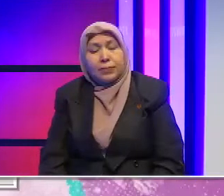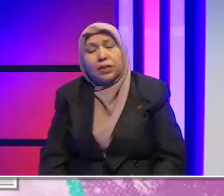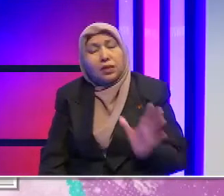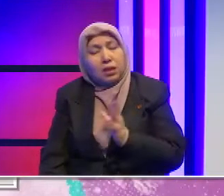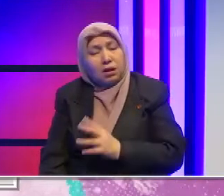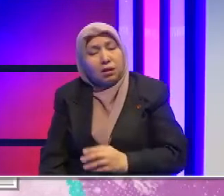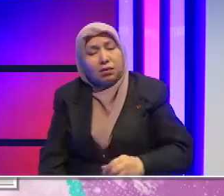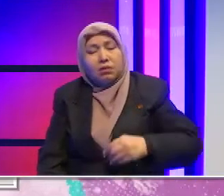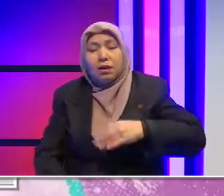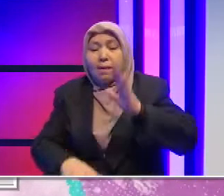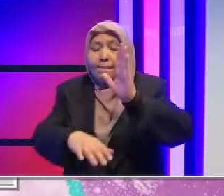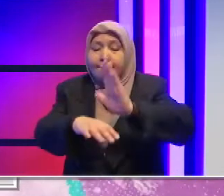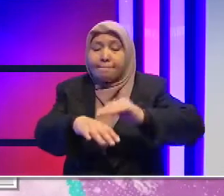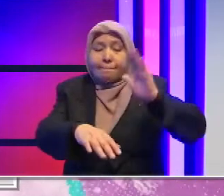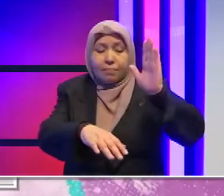ودع إلى